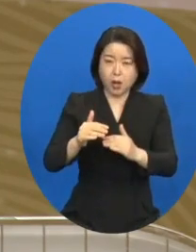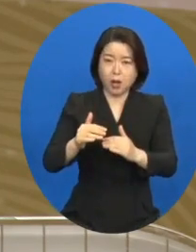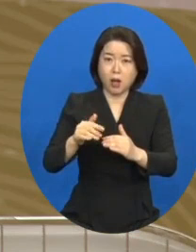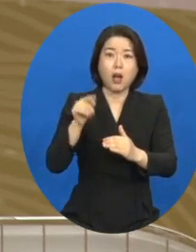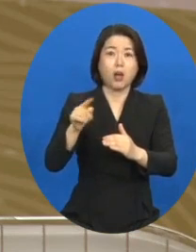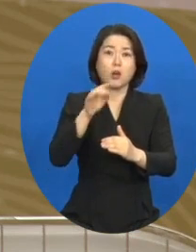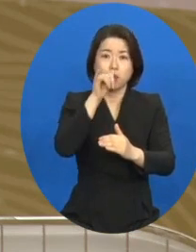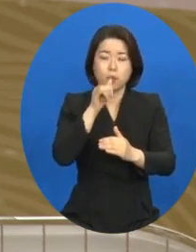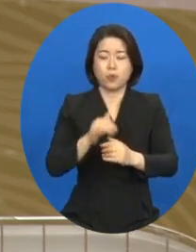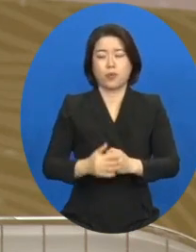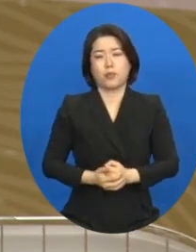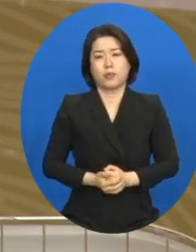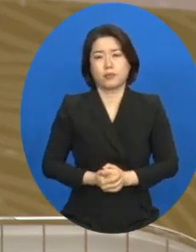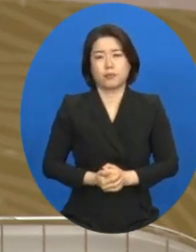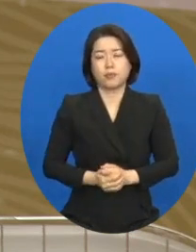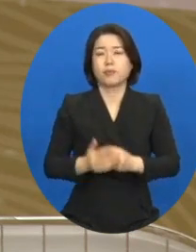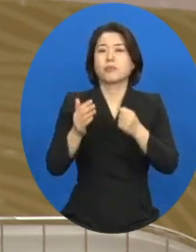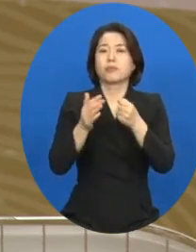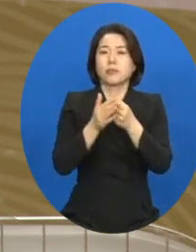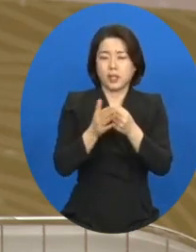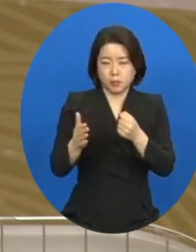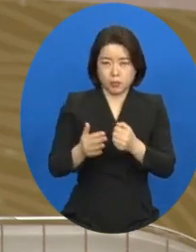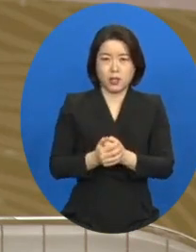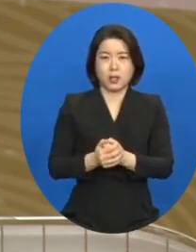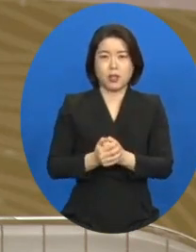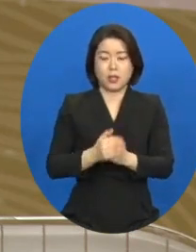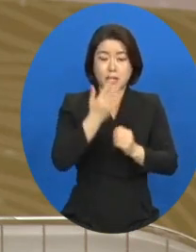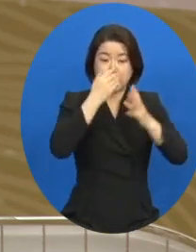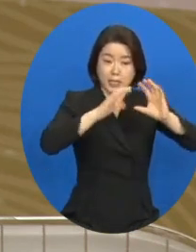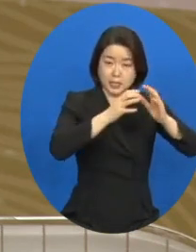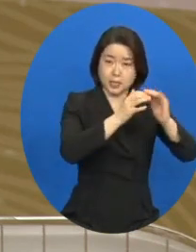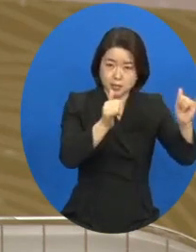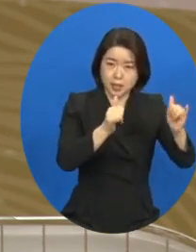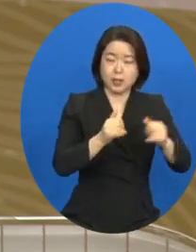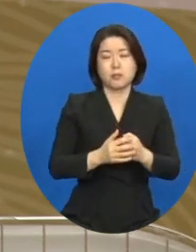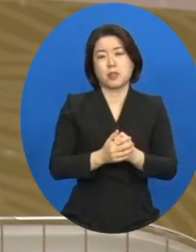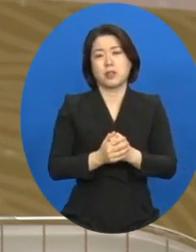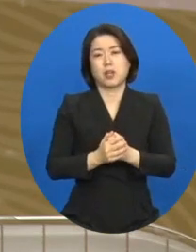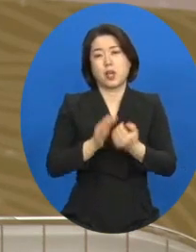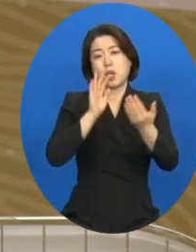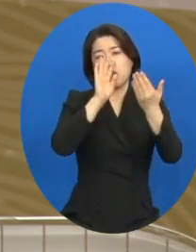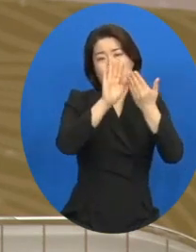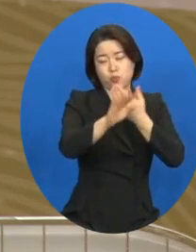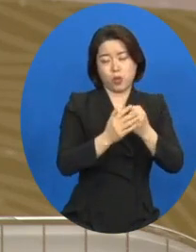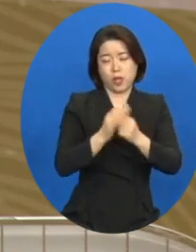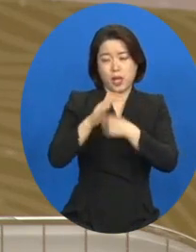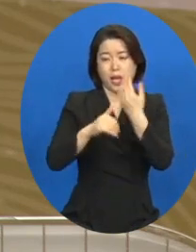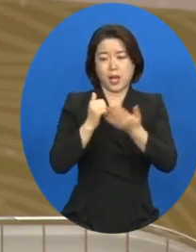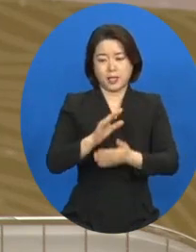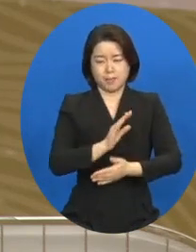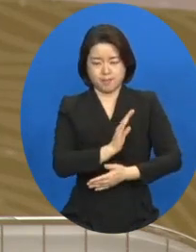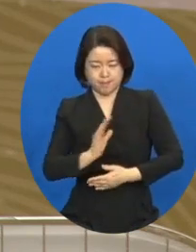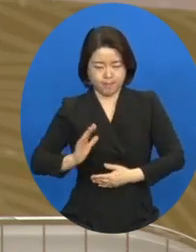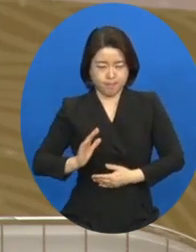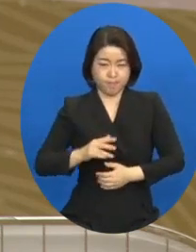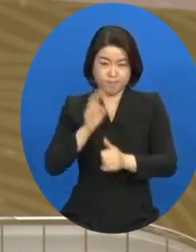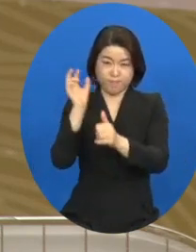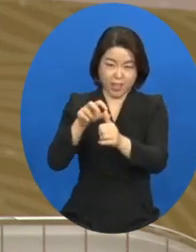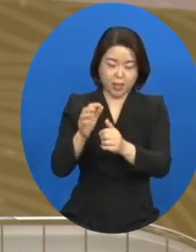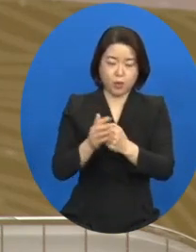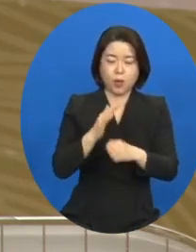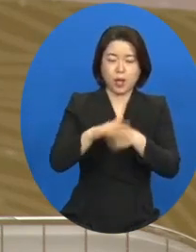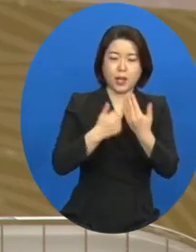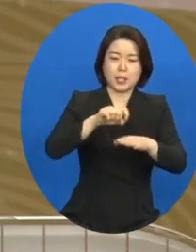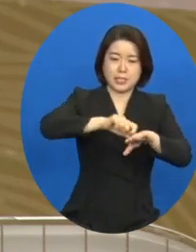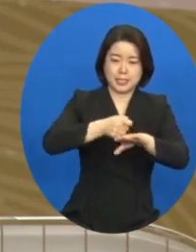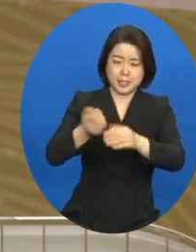말씀을 하신 거예요. 그러니까 이스라엘 백성들이 나중에 하나님을 배신하고 하나님의 징계를